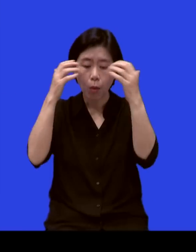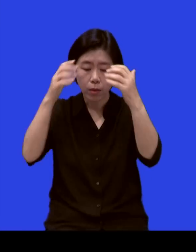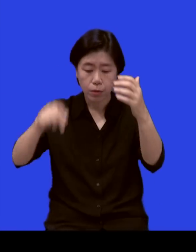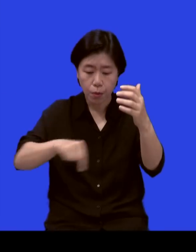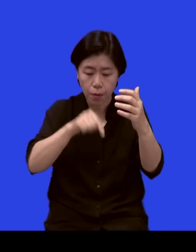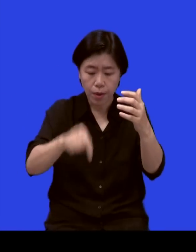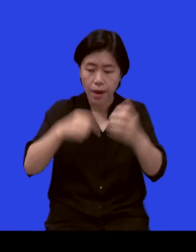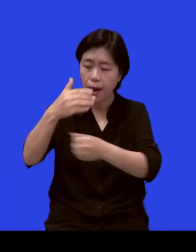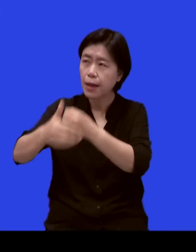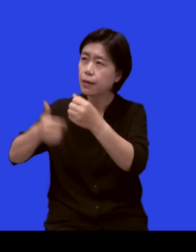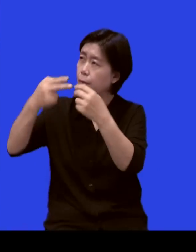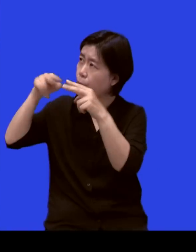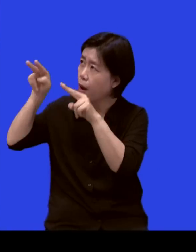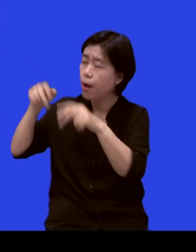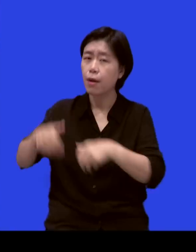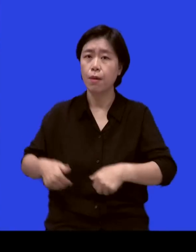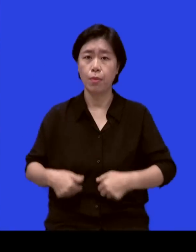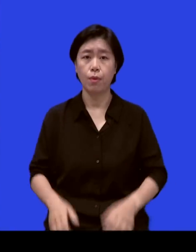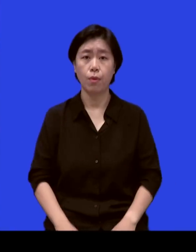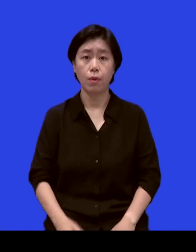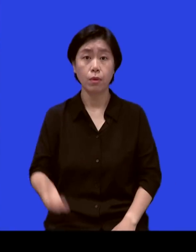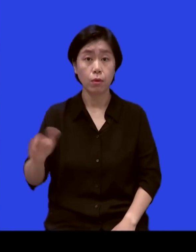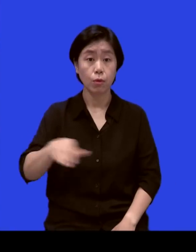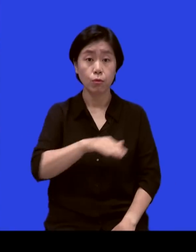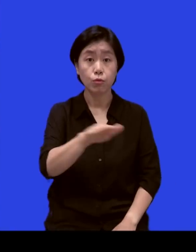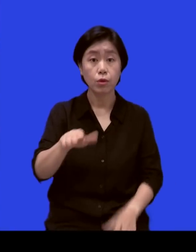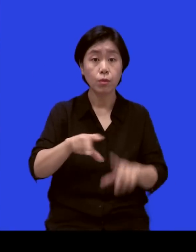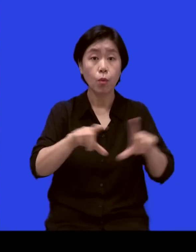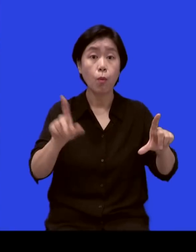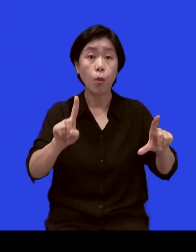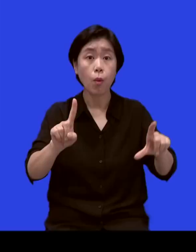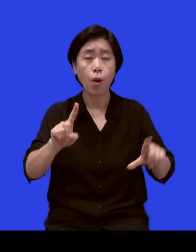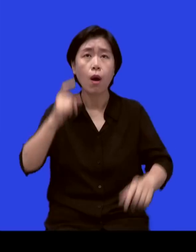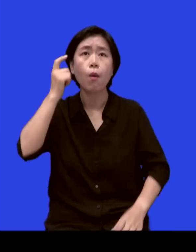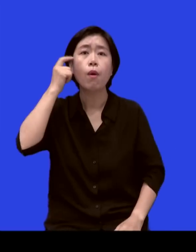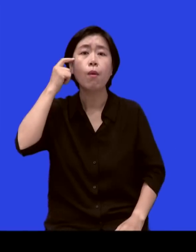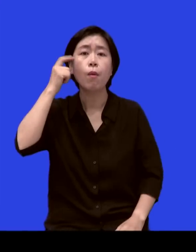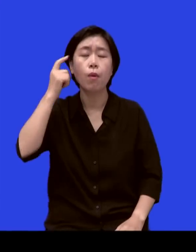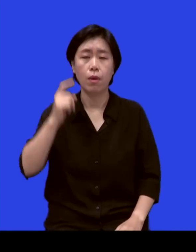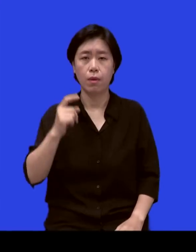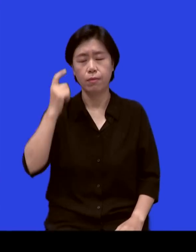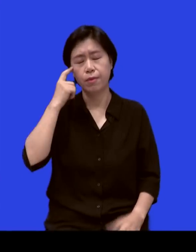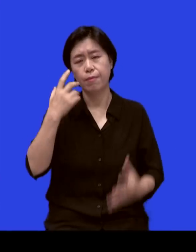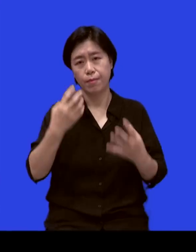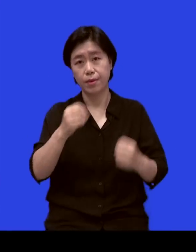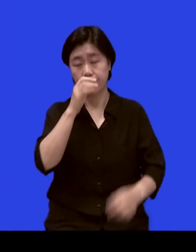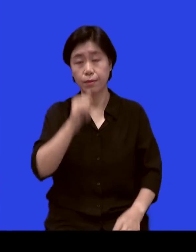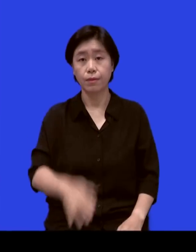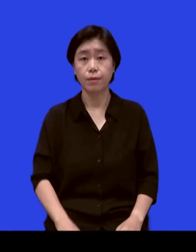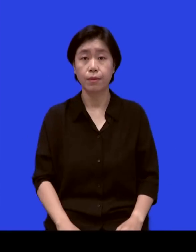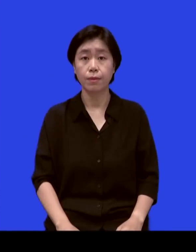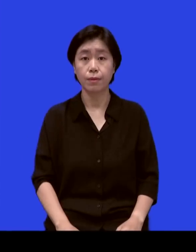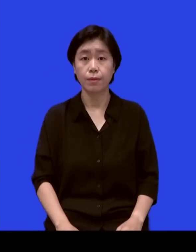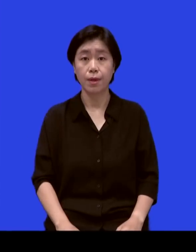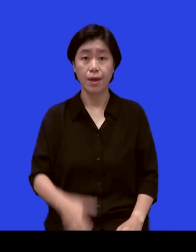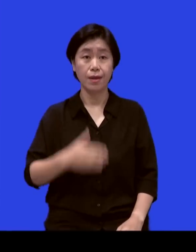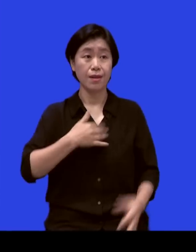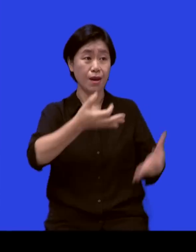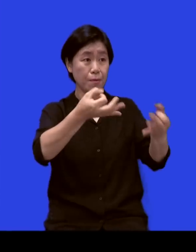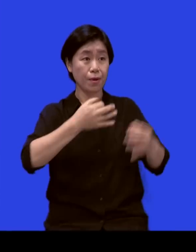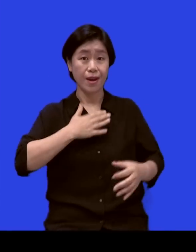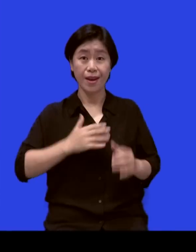왜 Y를 자꾸 붙이는 거예요? 네네네. 왜? 하나님을 이렇게 잘 섬기는데. 네네네. 그 주변에서도 이제 뭐 저의 실체나